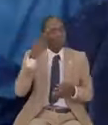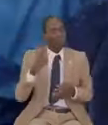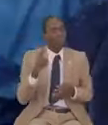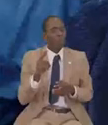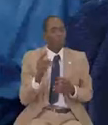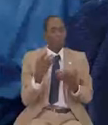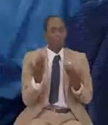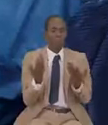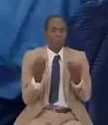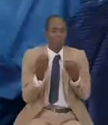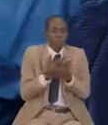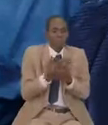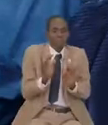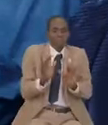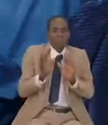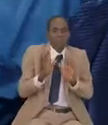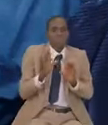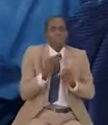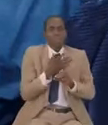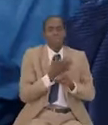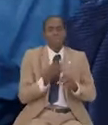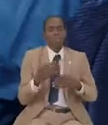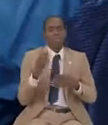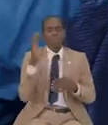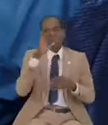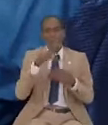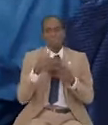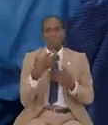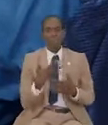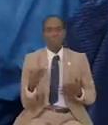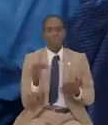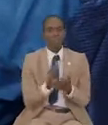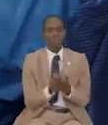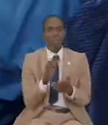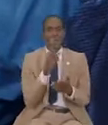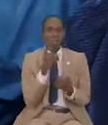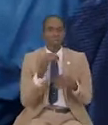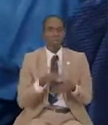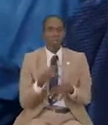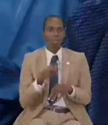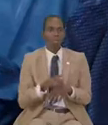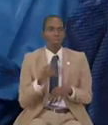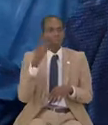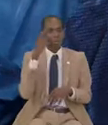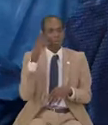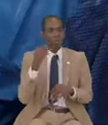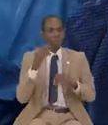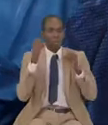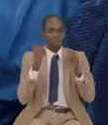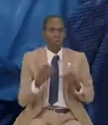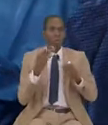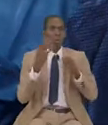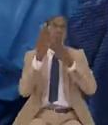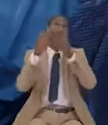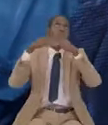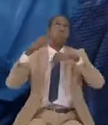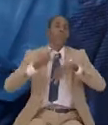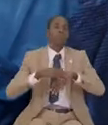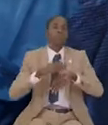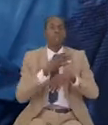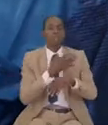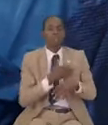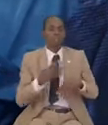ce qui surviendra pour la terre car les puissants c'est des cieux et la puissance des